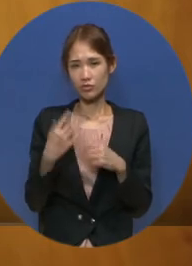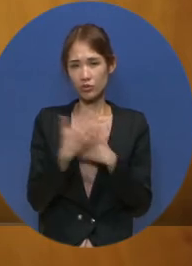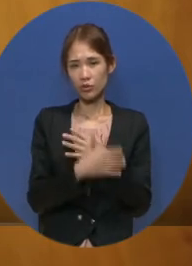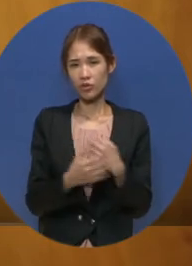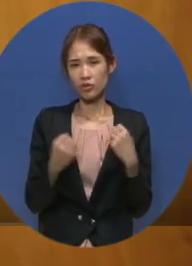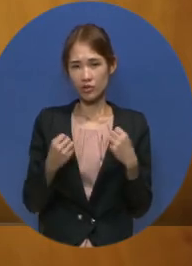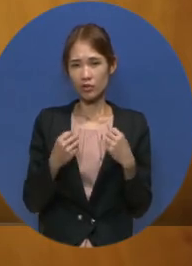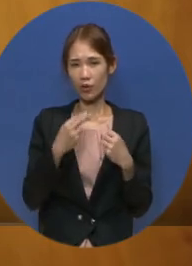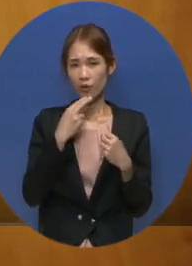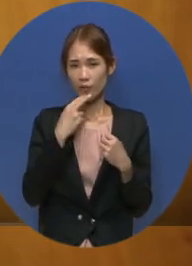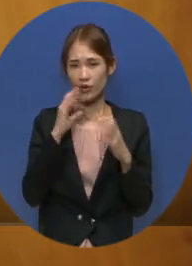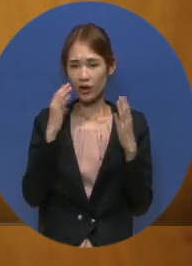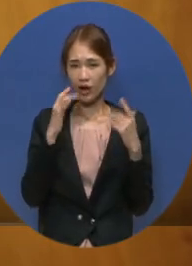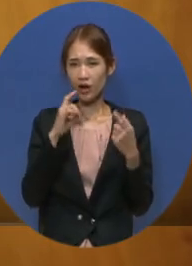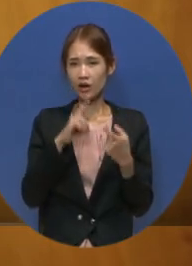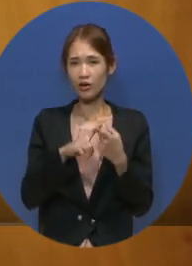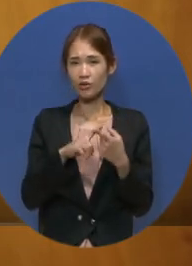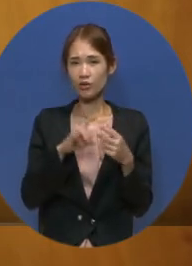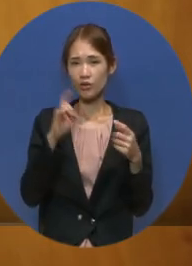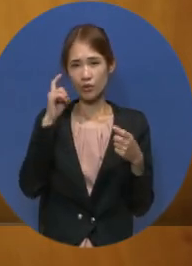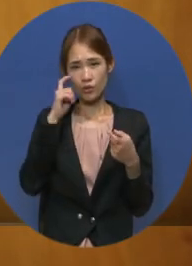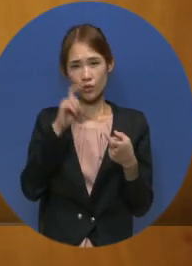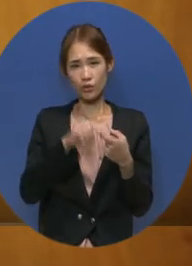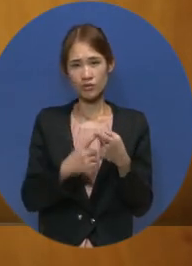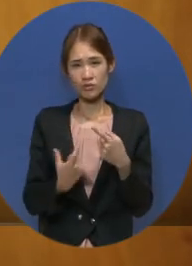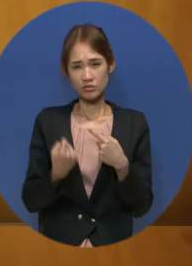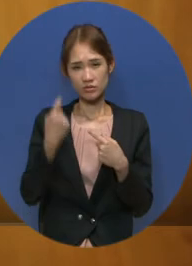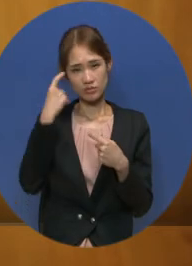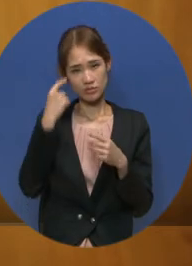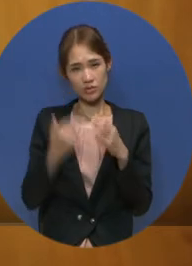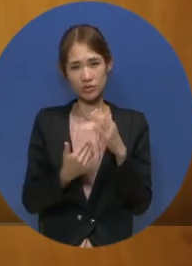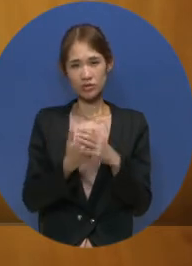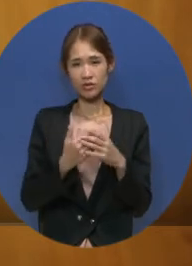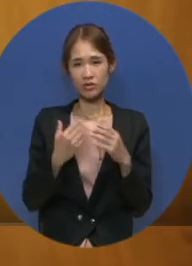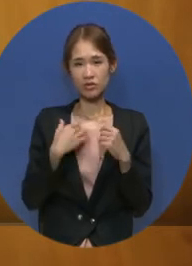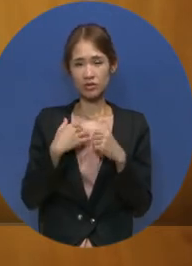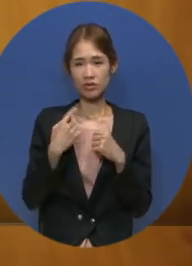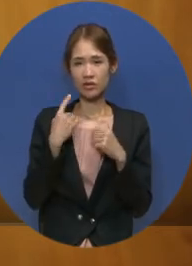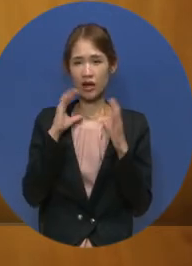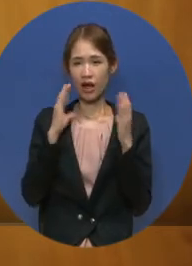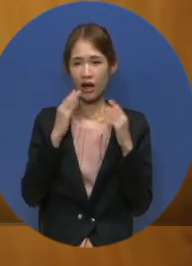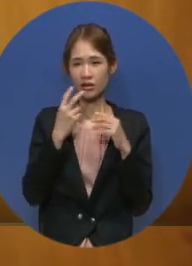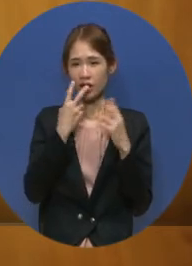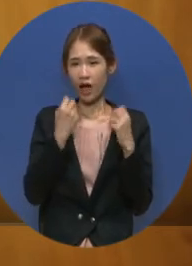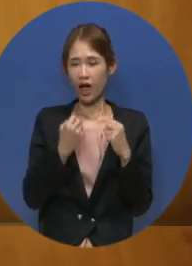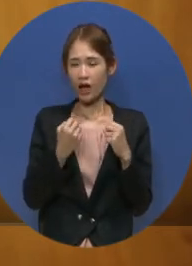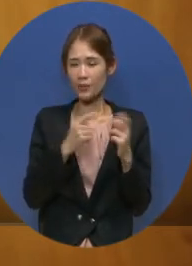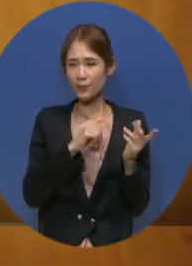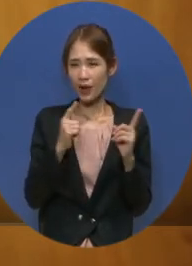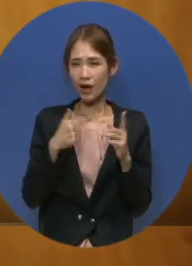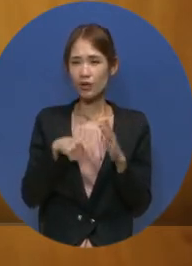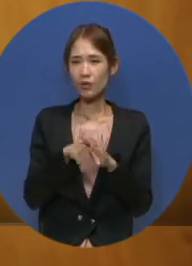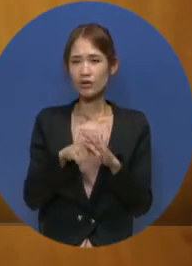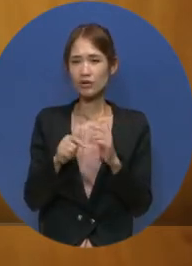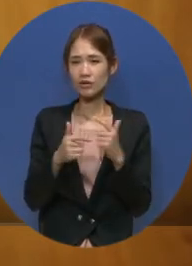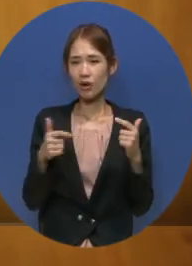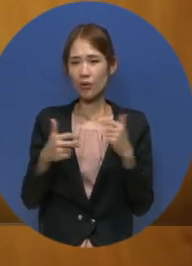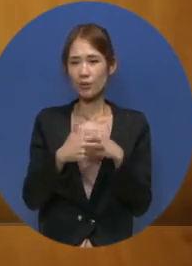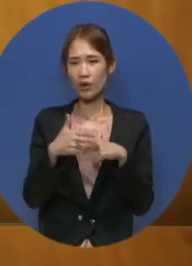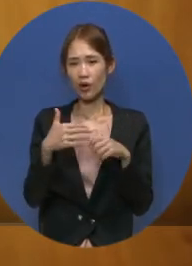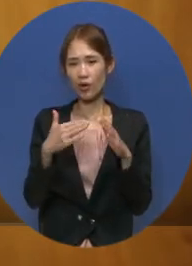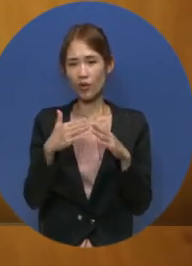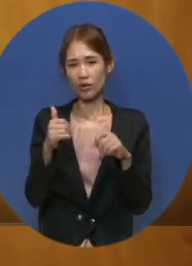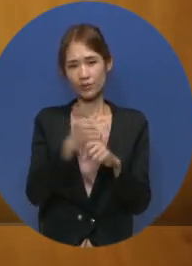이 건강하지 않은 아이들에 대해서 관심을 가졌었고 그때 이제 제가 굉장히 아이를 살려보려고 여러 병원을 다니면서